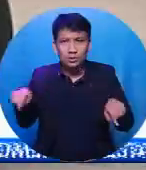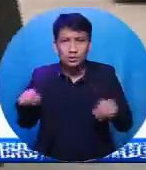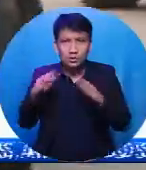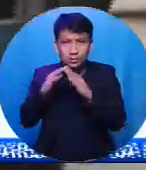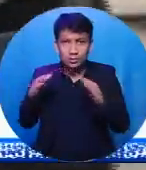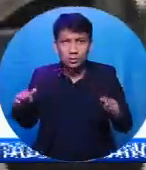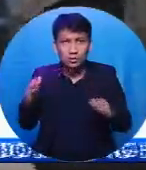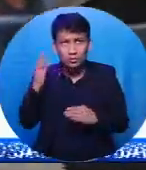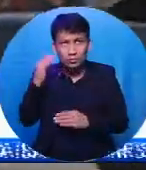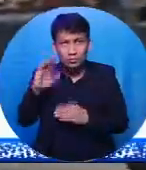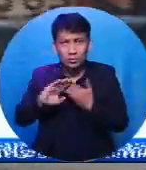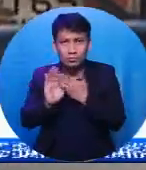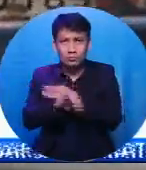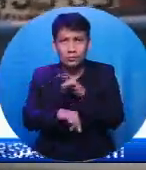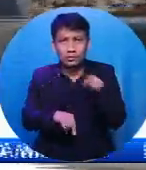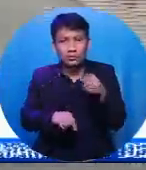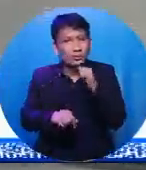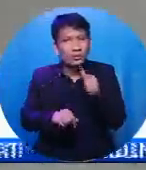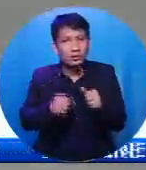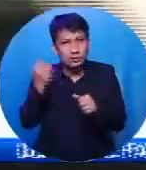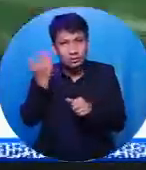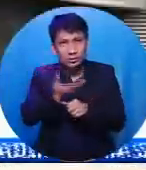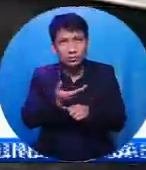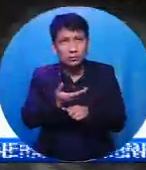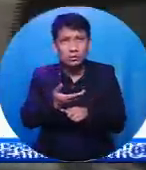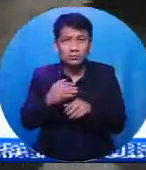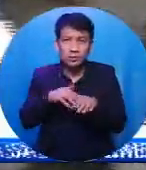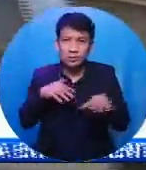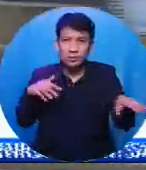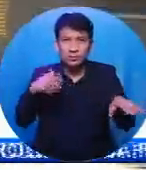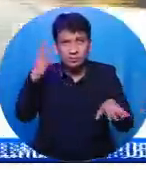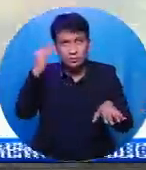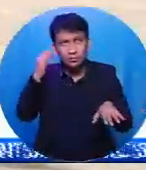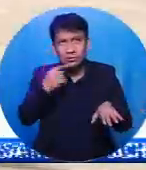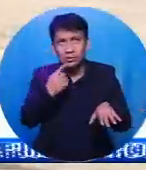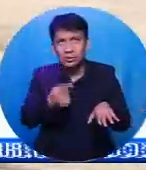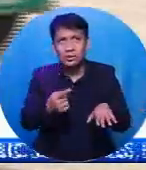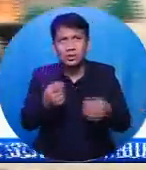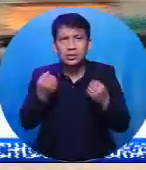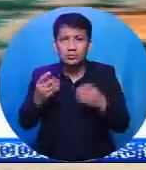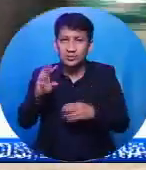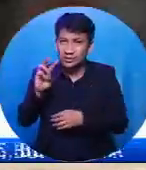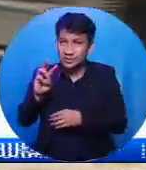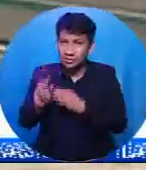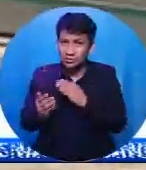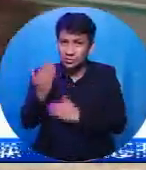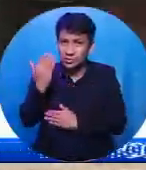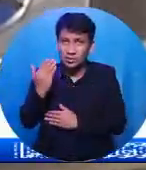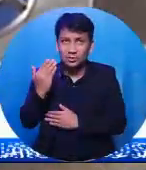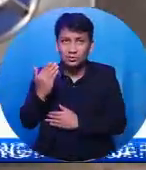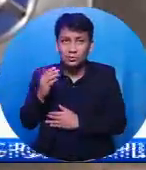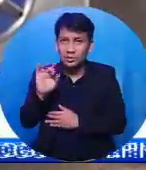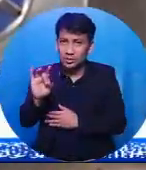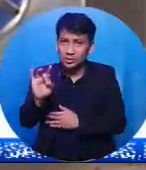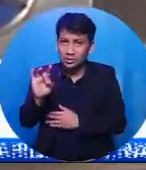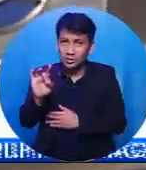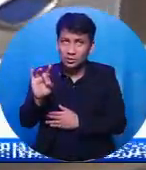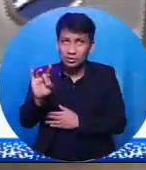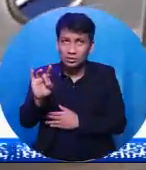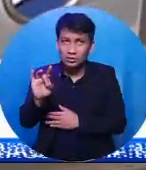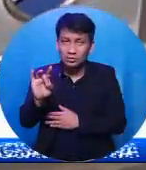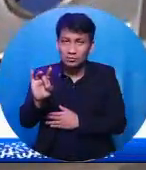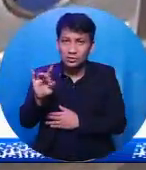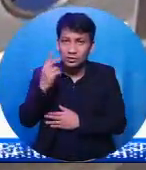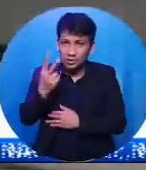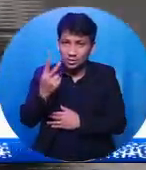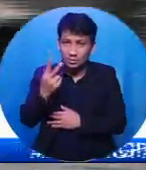muna at babalik na lamang daw pag hindi na ma-traffic. Yung mga nakausap kasi natin, Rafi, kanina, alas 6 ng umaga hanggang alas 8 ng umaga,